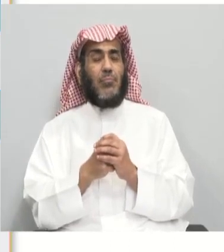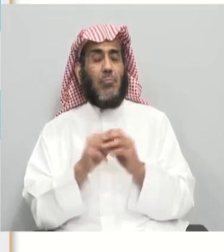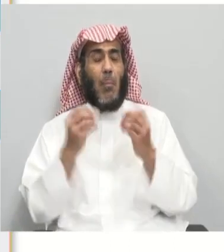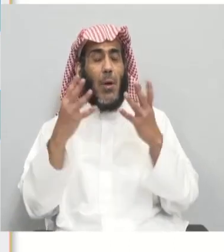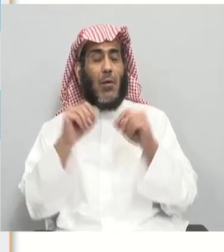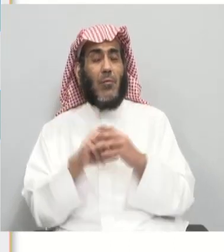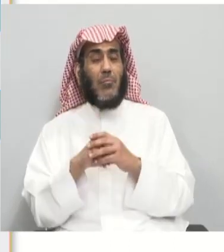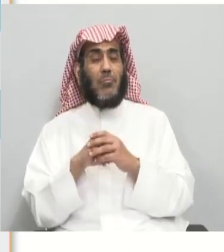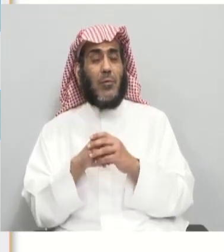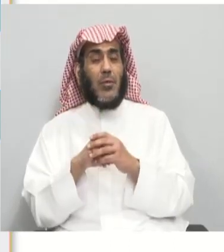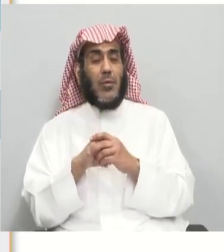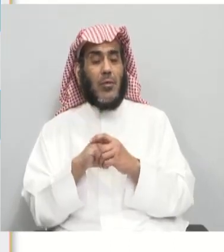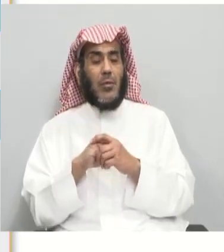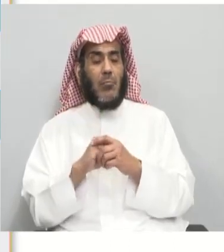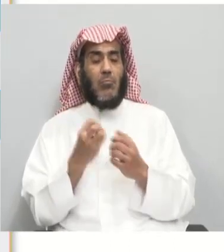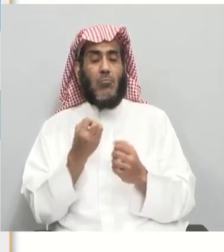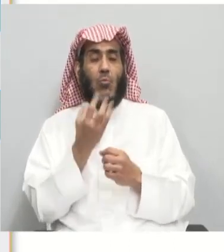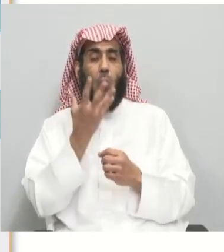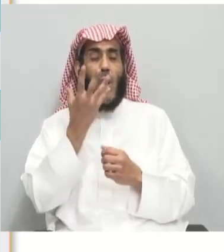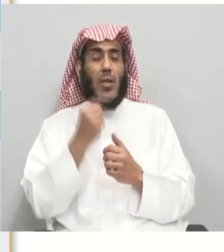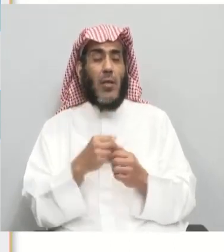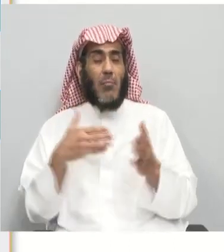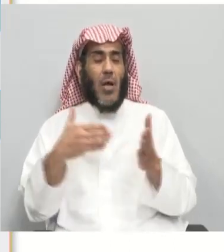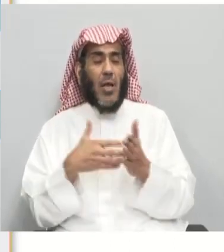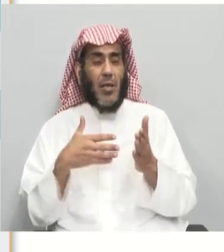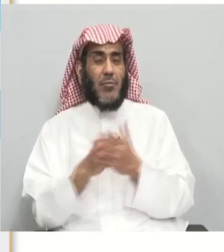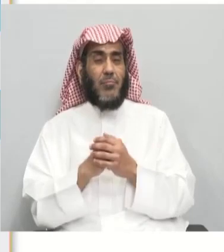بارك الله فيكم ورده اخيرا